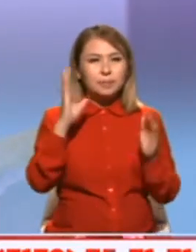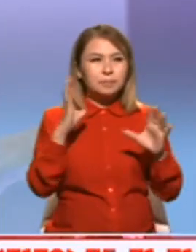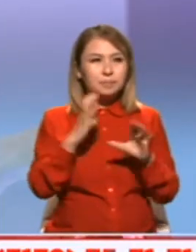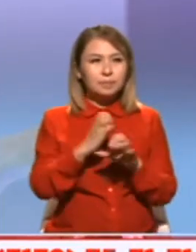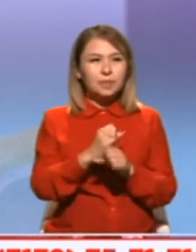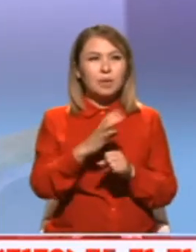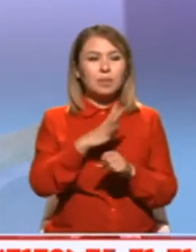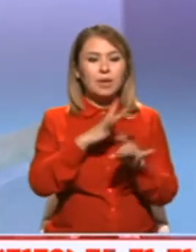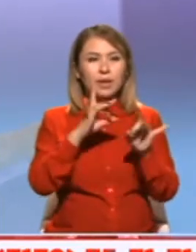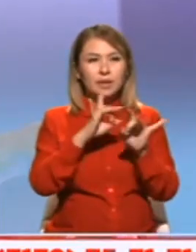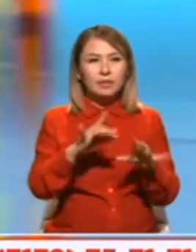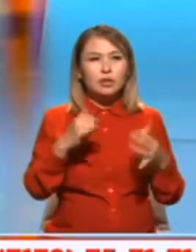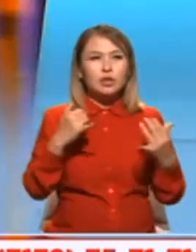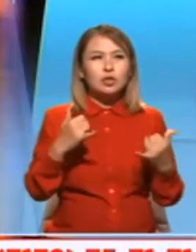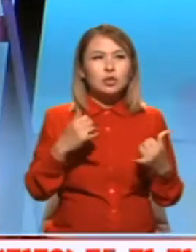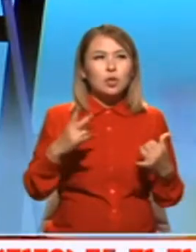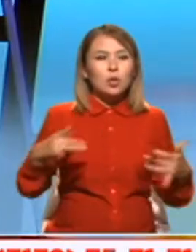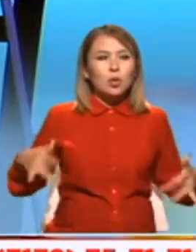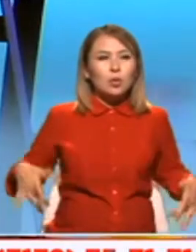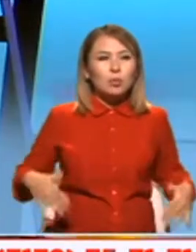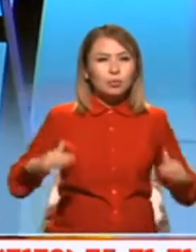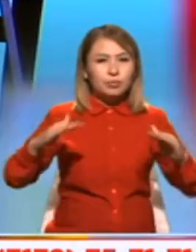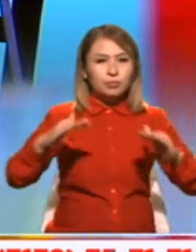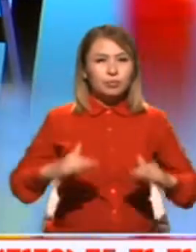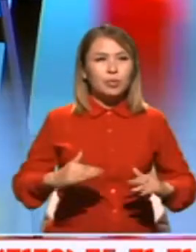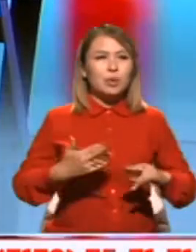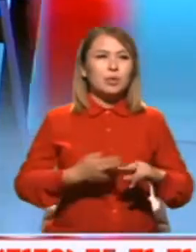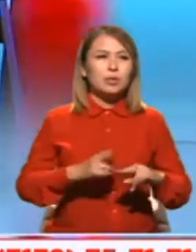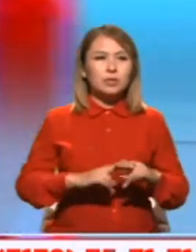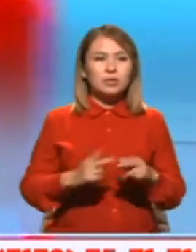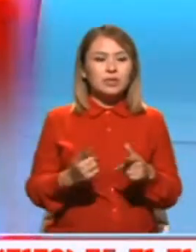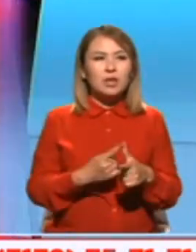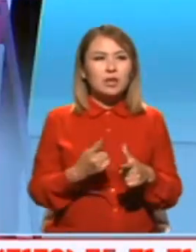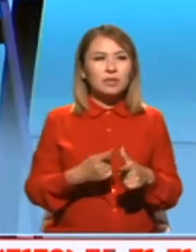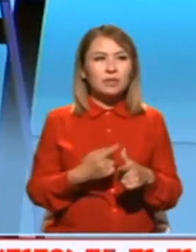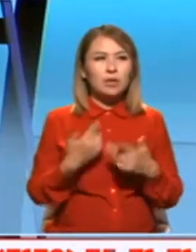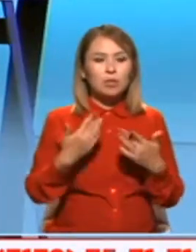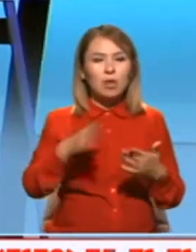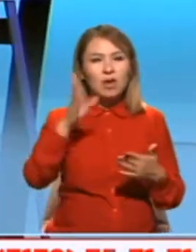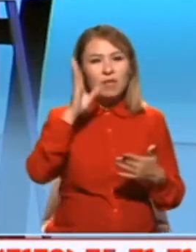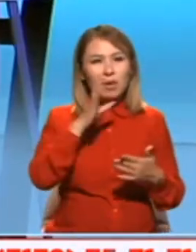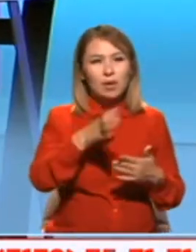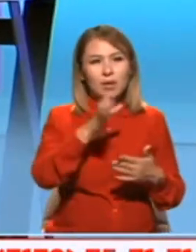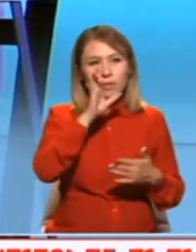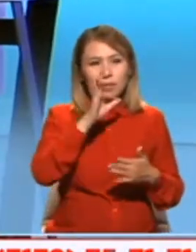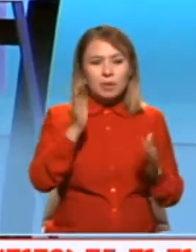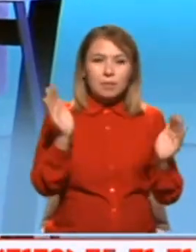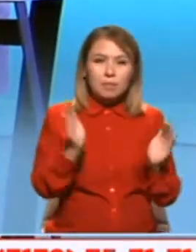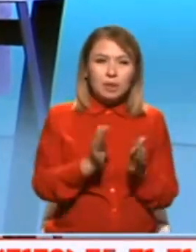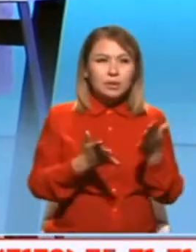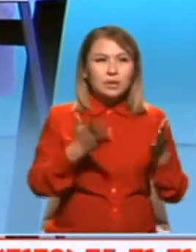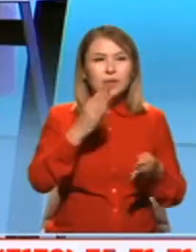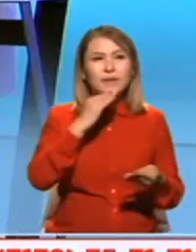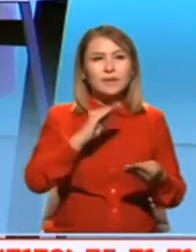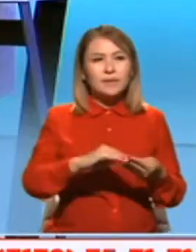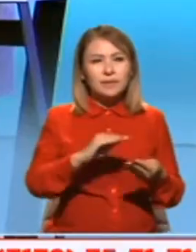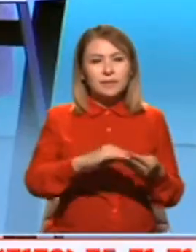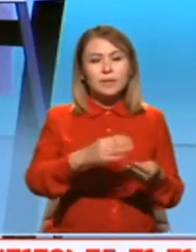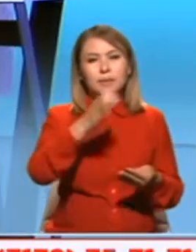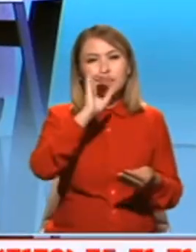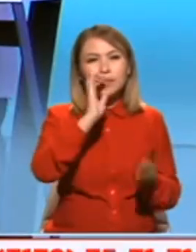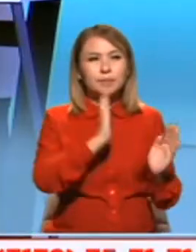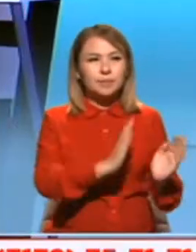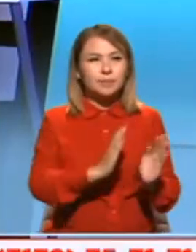екенін айттыңыз. Енді бүйректің төмен түсуі дегенде кездеседі. Бұндай жағдайда судың мөлшерін азайтамыз ба, жоқ қалыпты жағдайда іше береміз